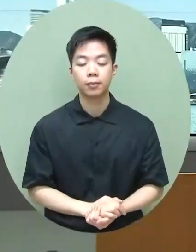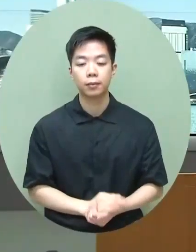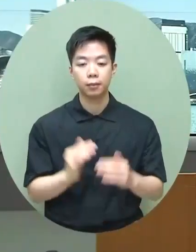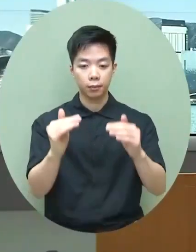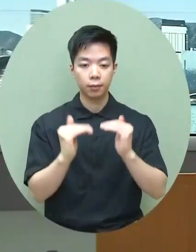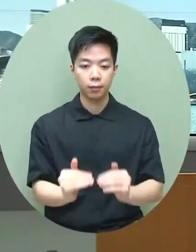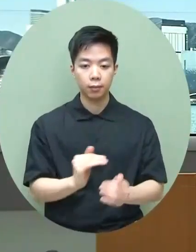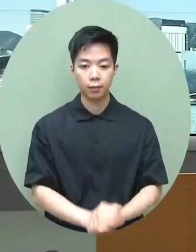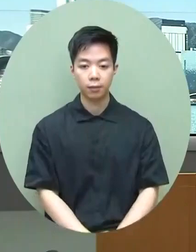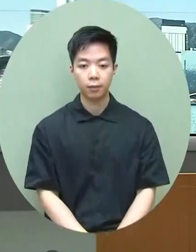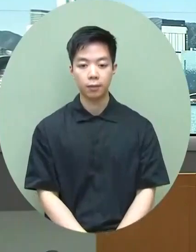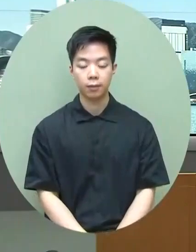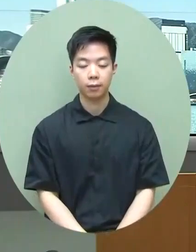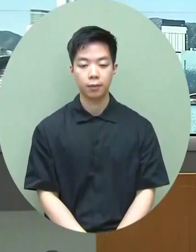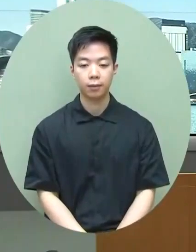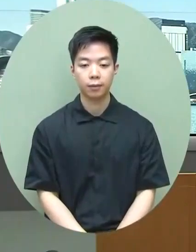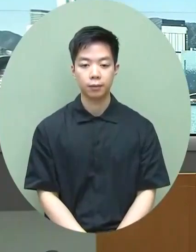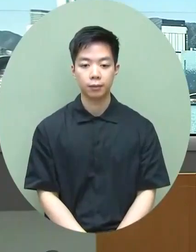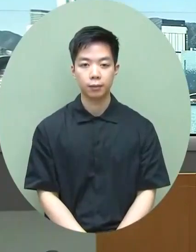嗰邊後邊嗰位女士。